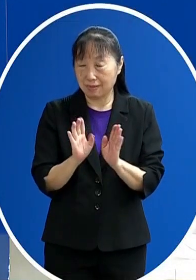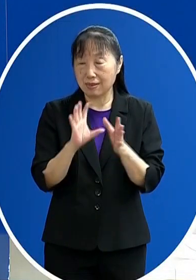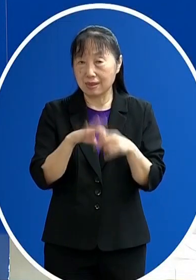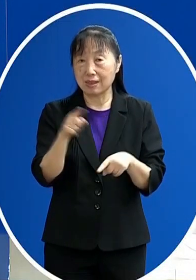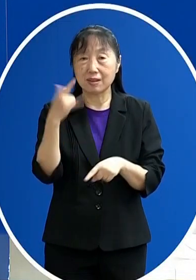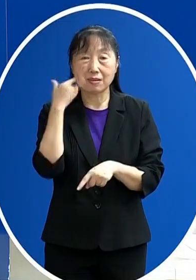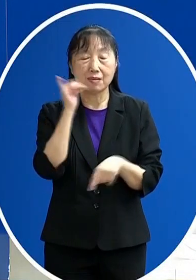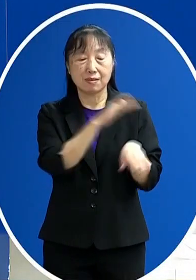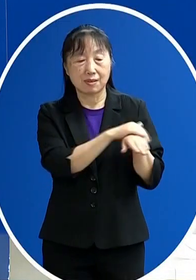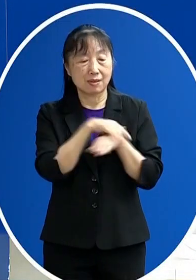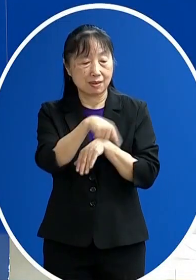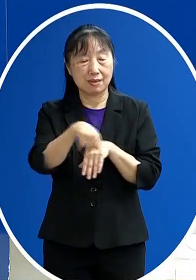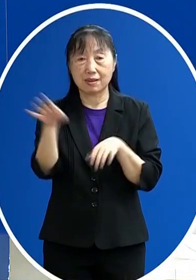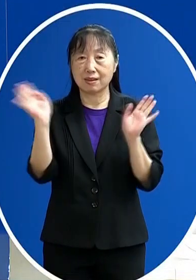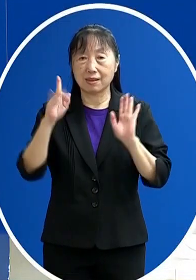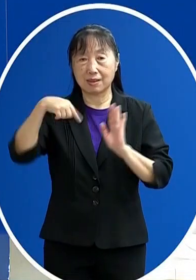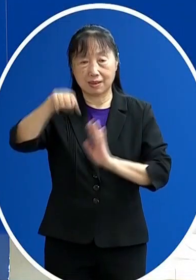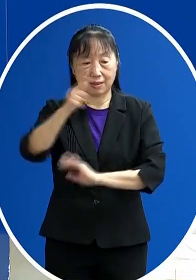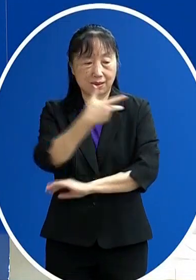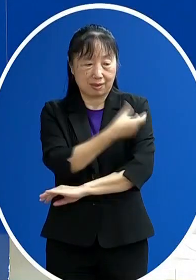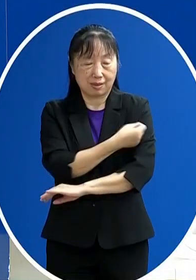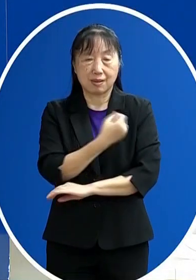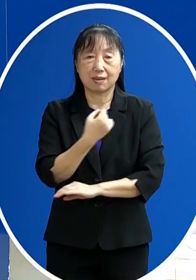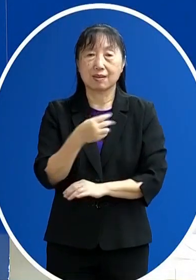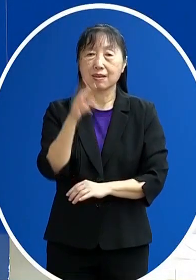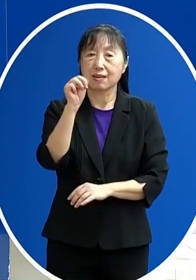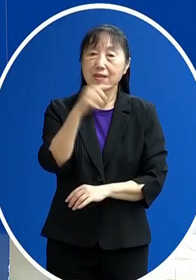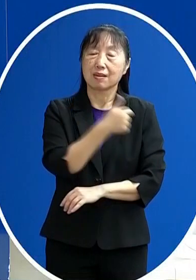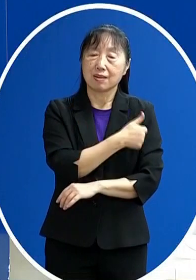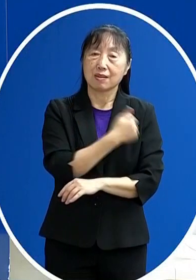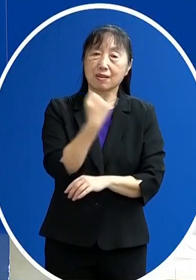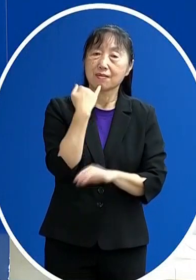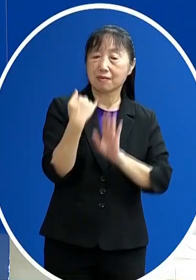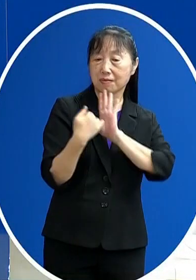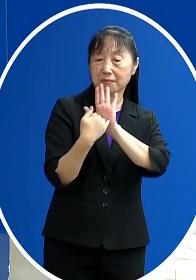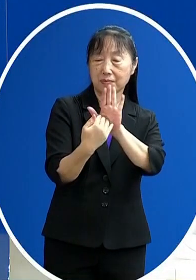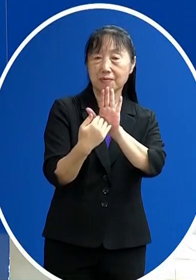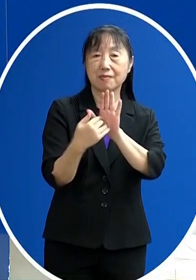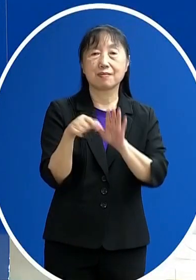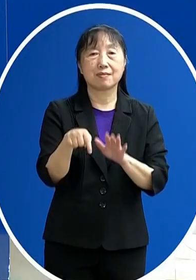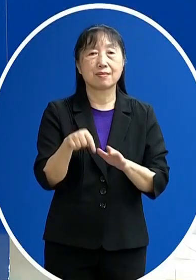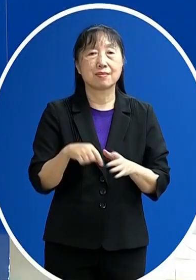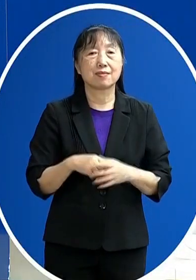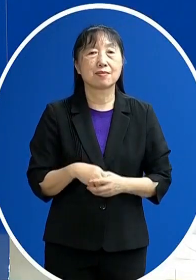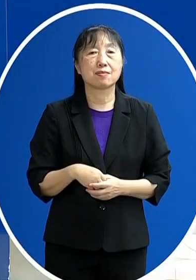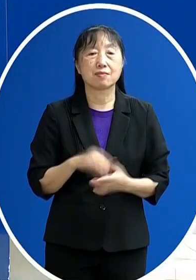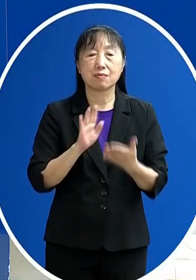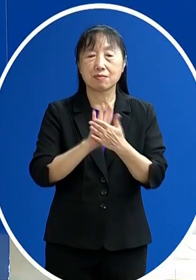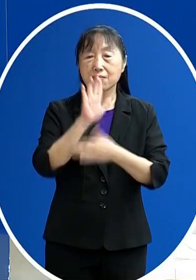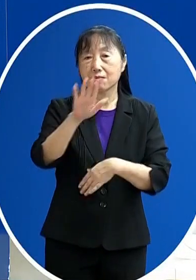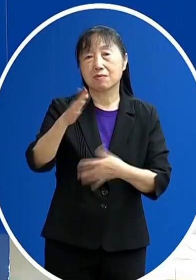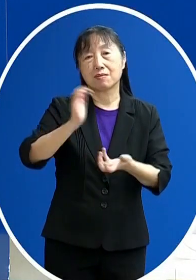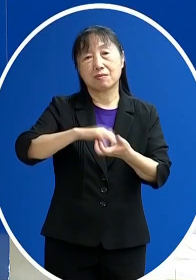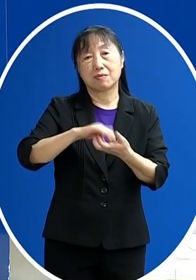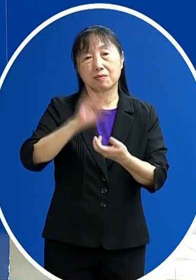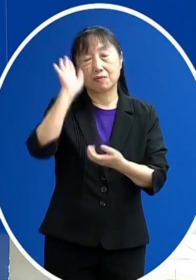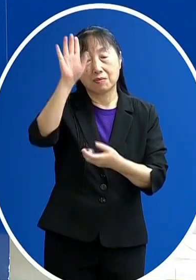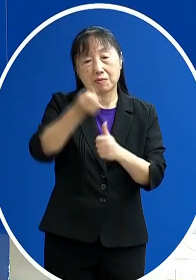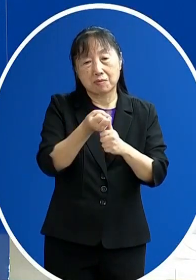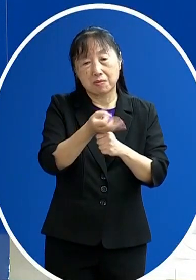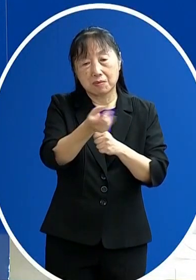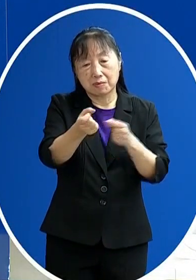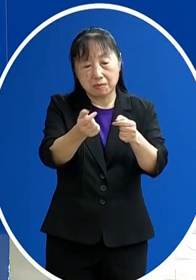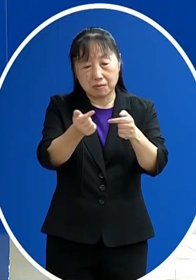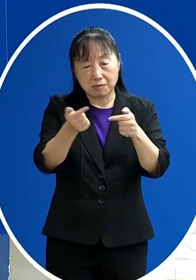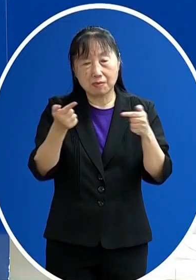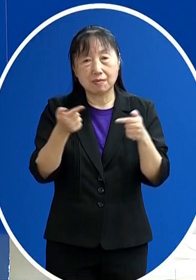尽快的带小朋友去接种这个幼儿的莫德纳疫苗，来预防就是说可能后续有一波这个感染之后再